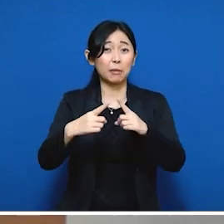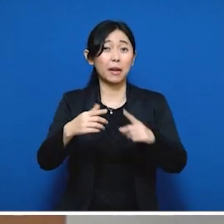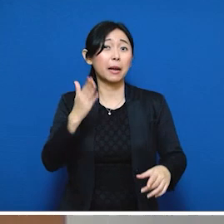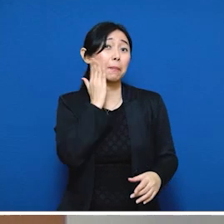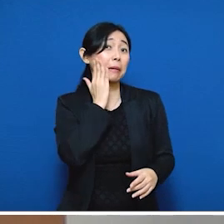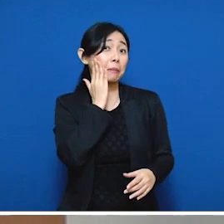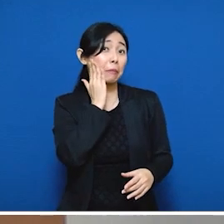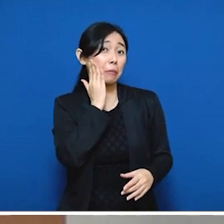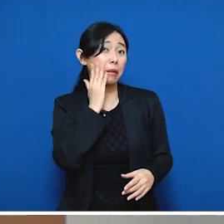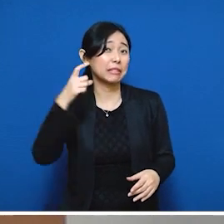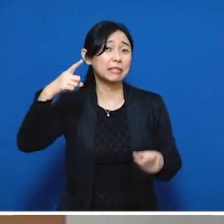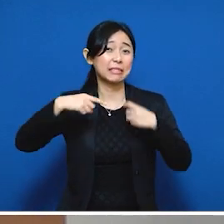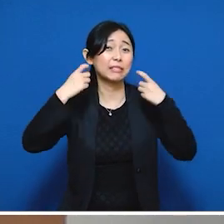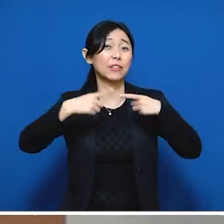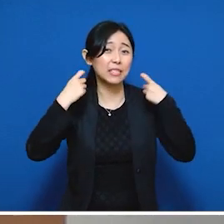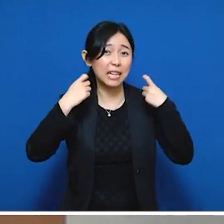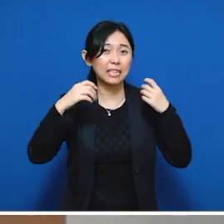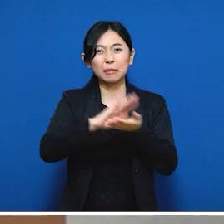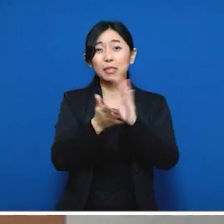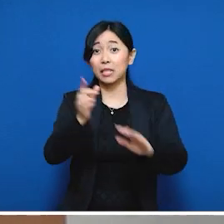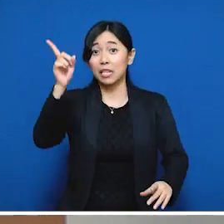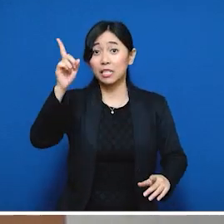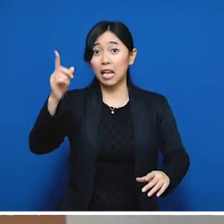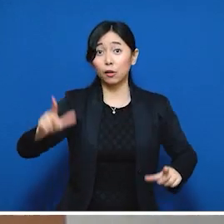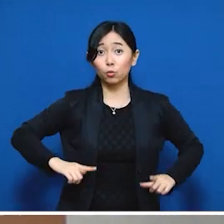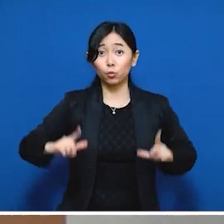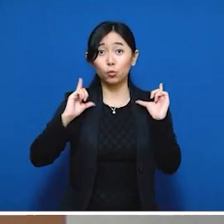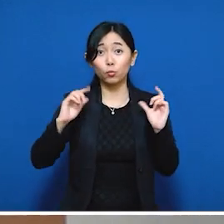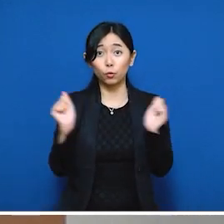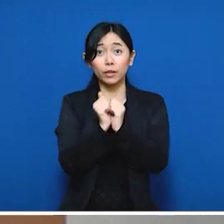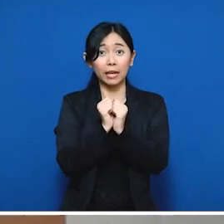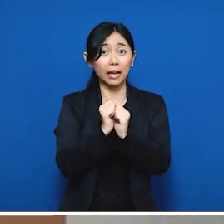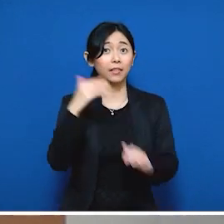cabul menjadi satu tubuh dengan dia?